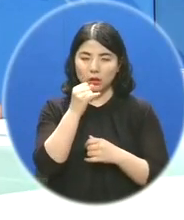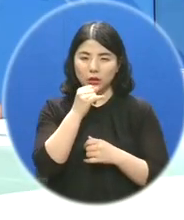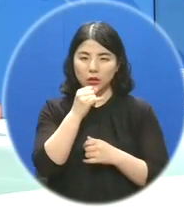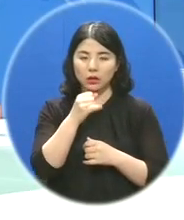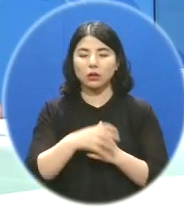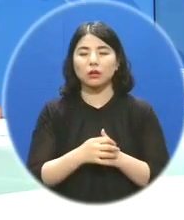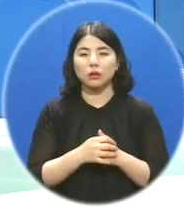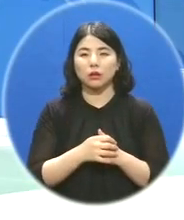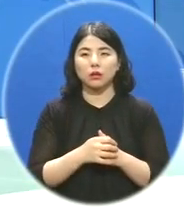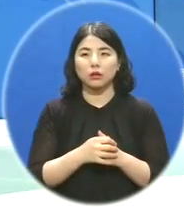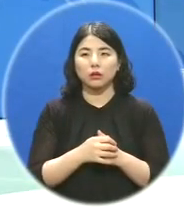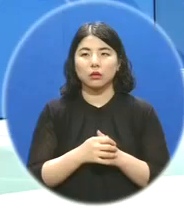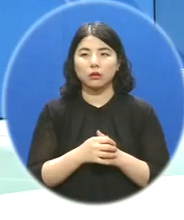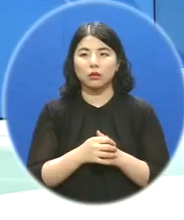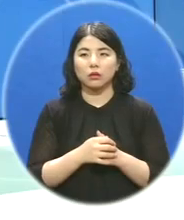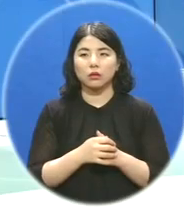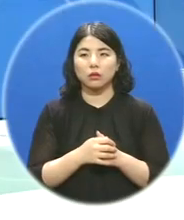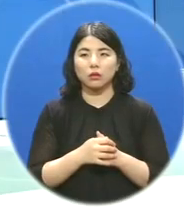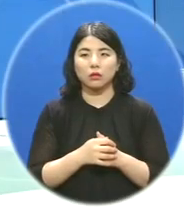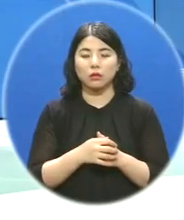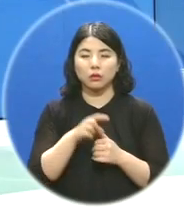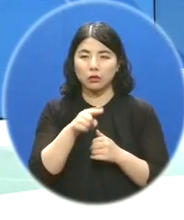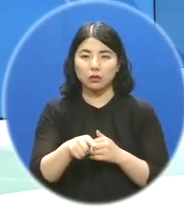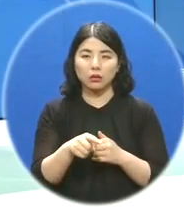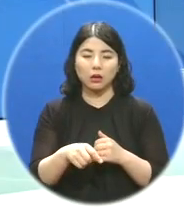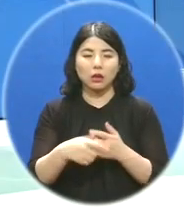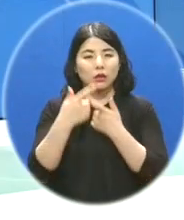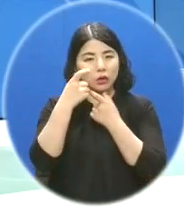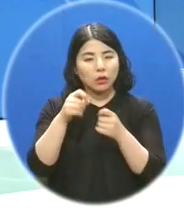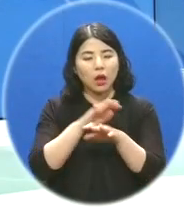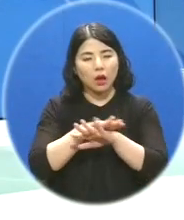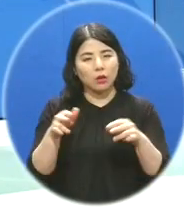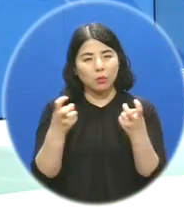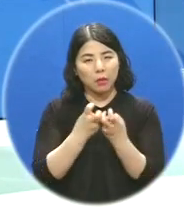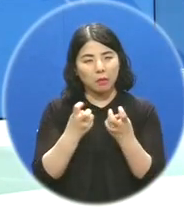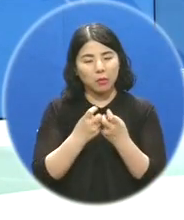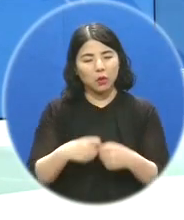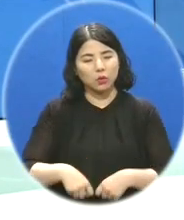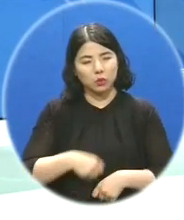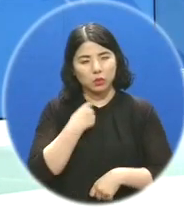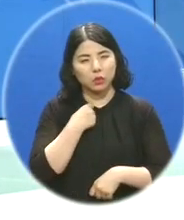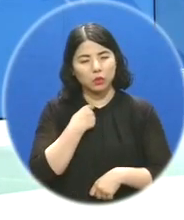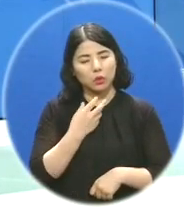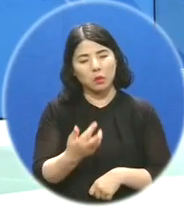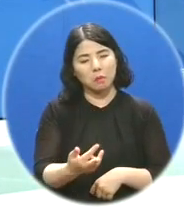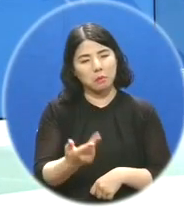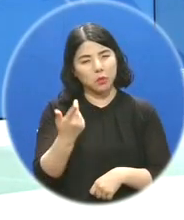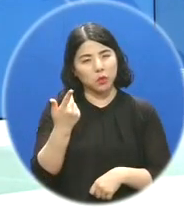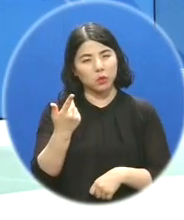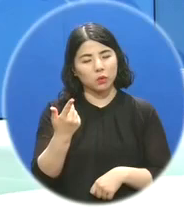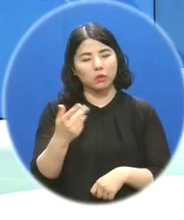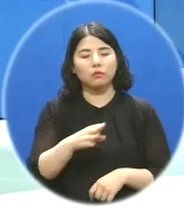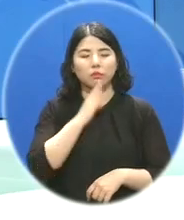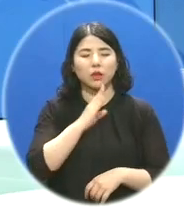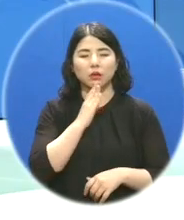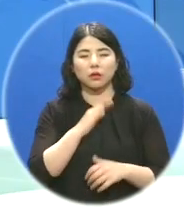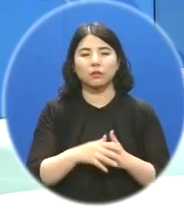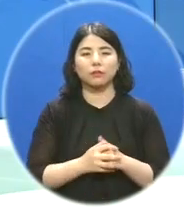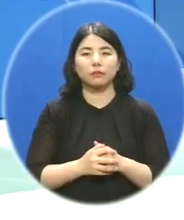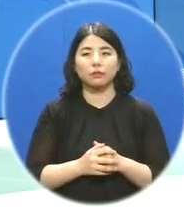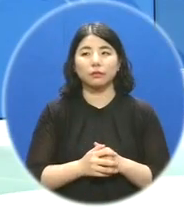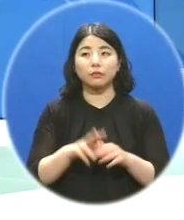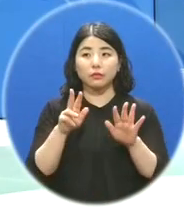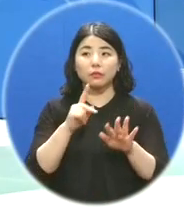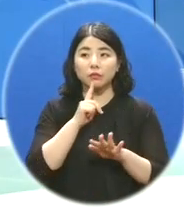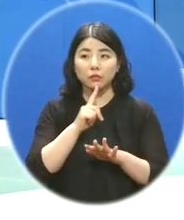하자 그리고 또 이것에 대한 또 그 적절한 대안 이런 것들이 사실상 좀 그 부재한 것은 좀 또 사실입니다. 네,